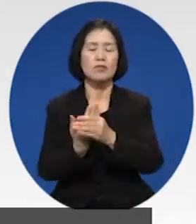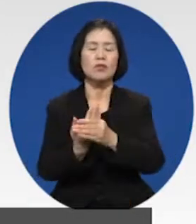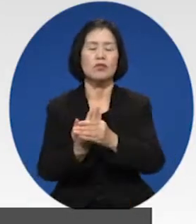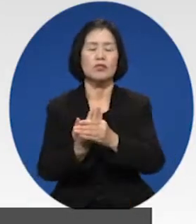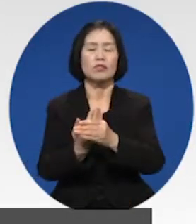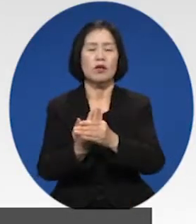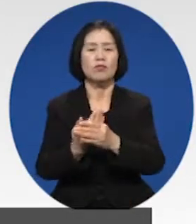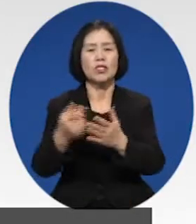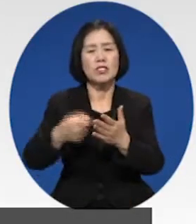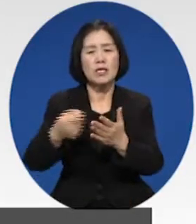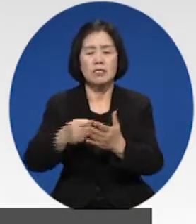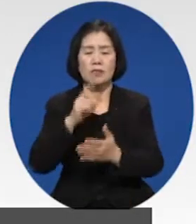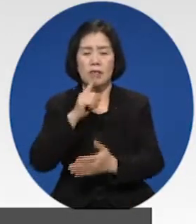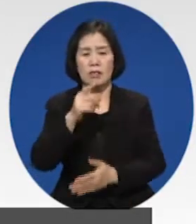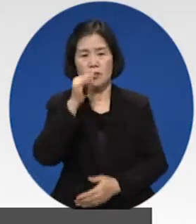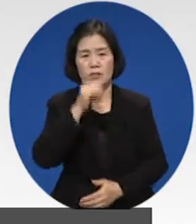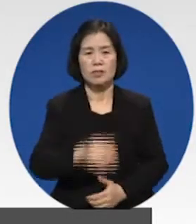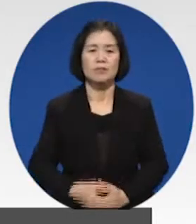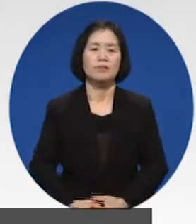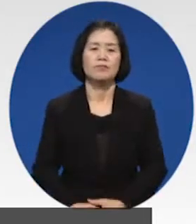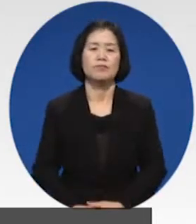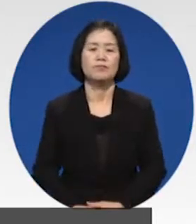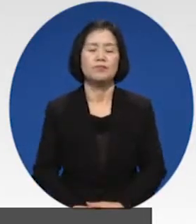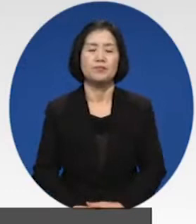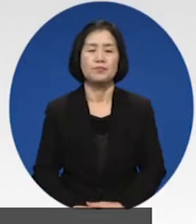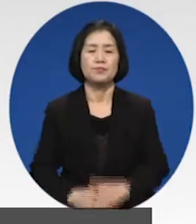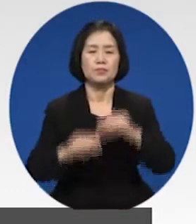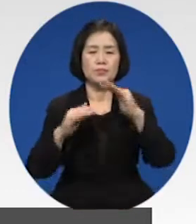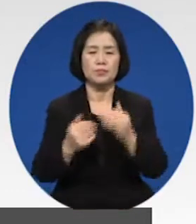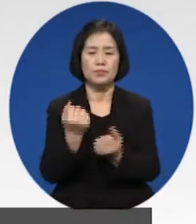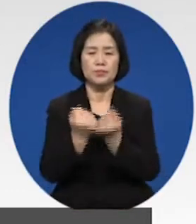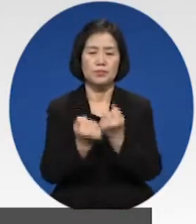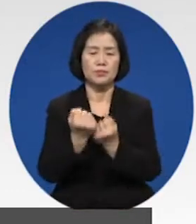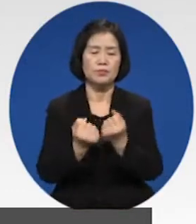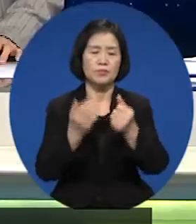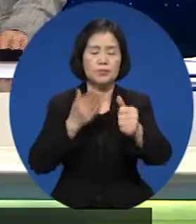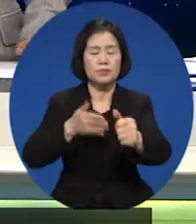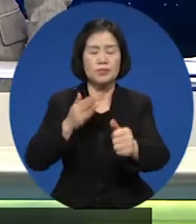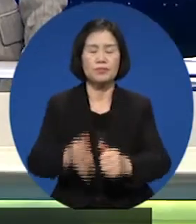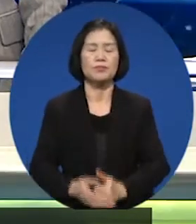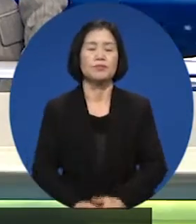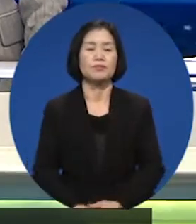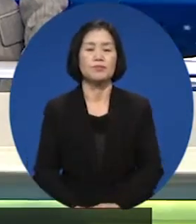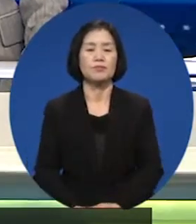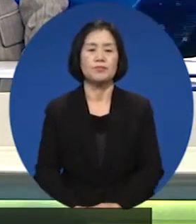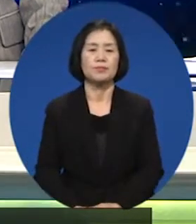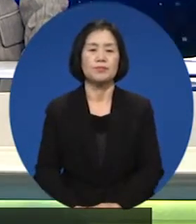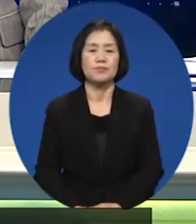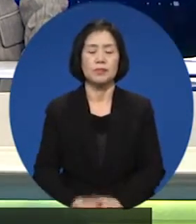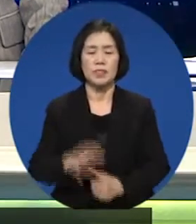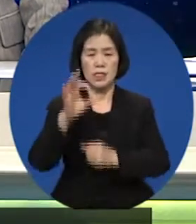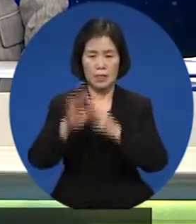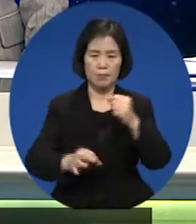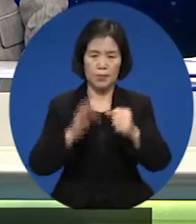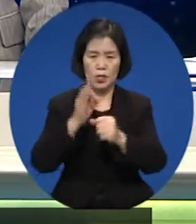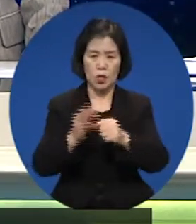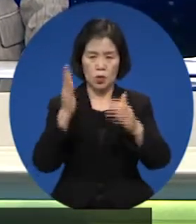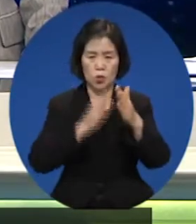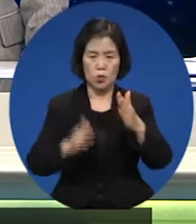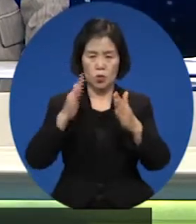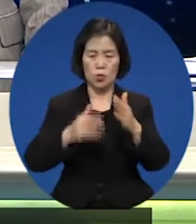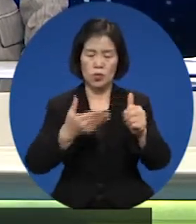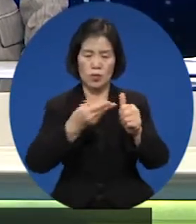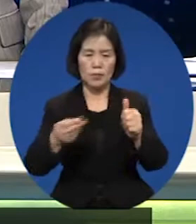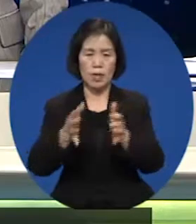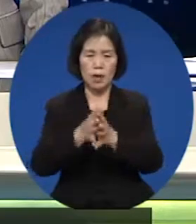기자들이 지적을 하고 있는 내용입니다 자 이네요 좀 더 자세히 설명을 해 주실까요 예 그 10년 공공임대 아파트는